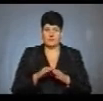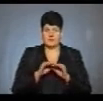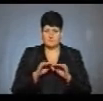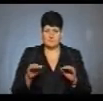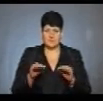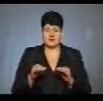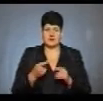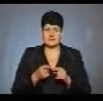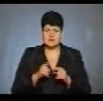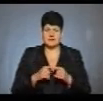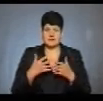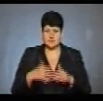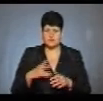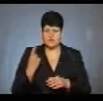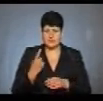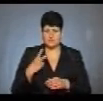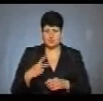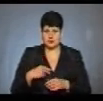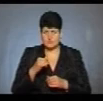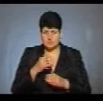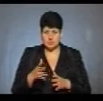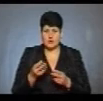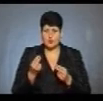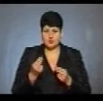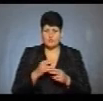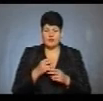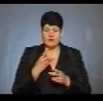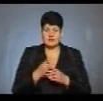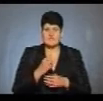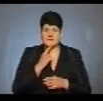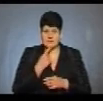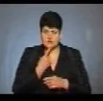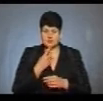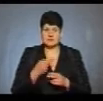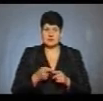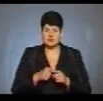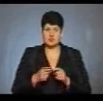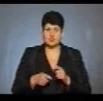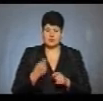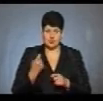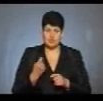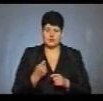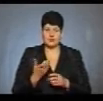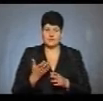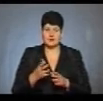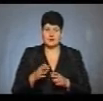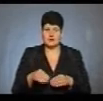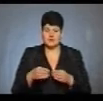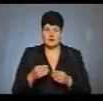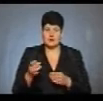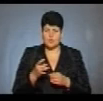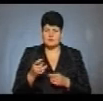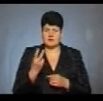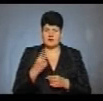пов'язаних з втратою єдиної доньки, неможливо, а тим більше оцінити в грошовому виразі надзвичайно важко. Заподіяну моральну шкоду цивільну позовщу обґрунтовує у розмірі 2